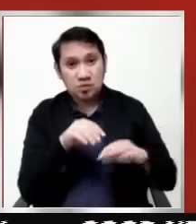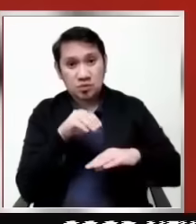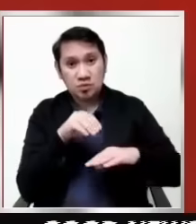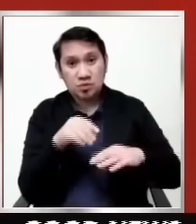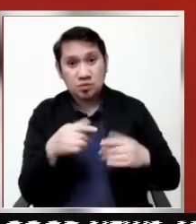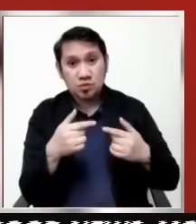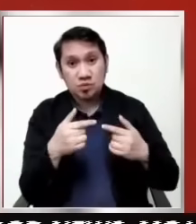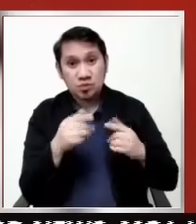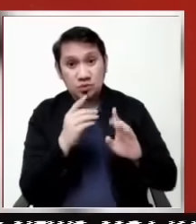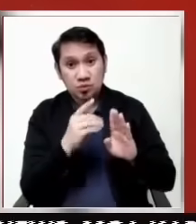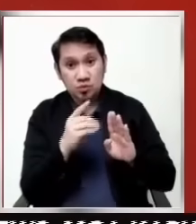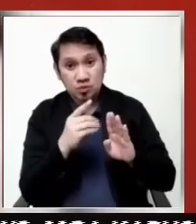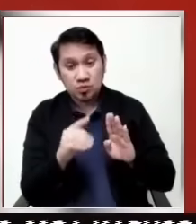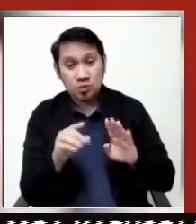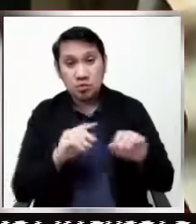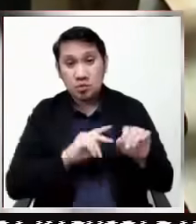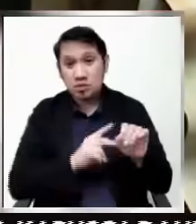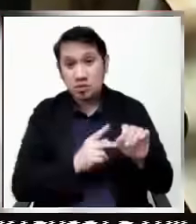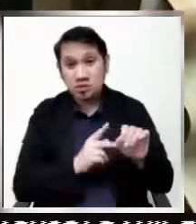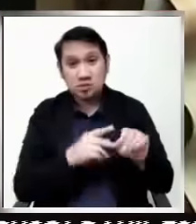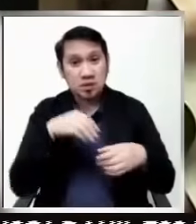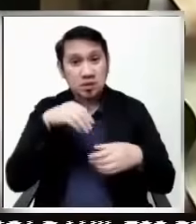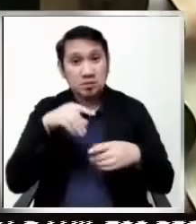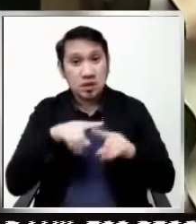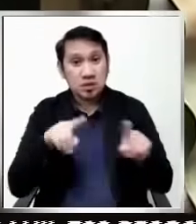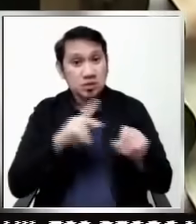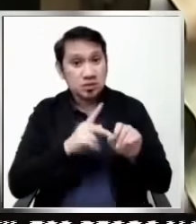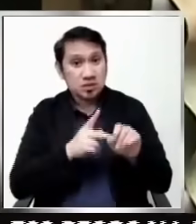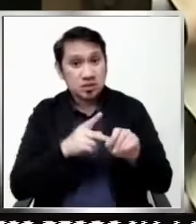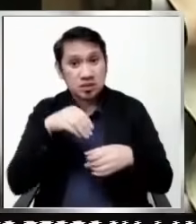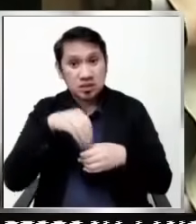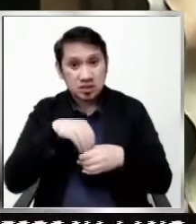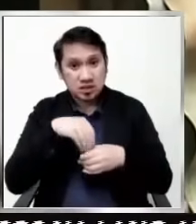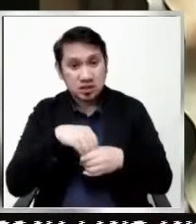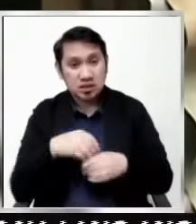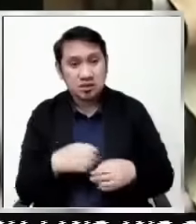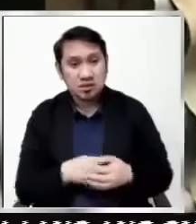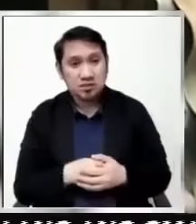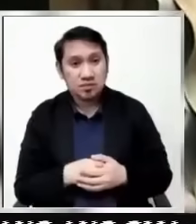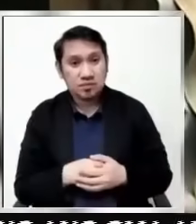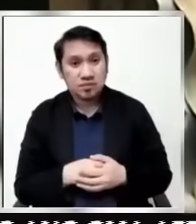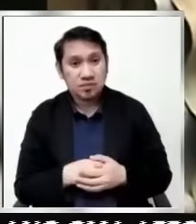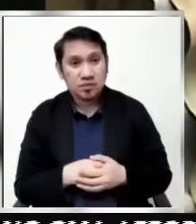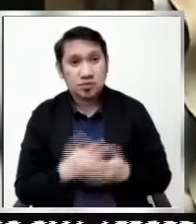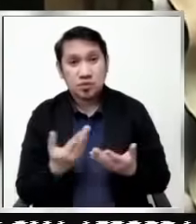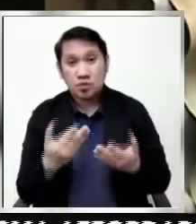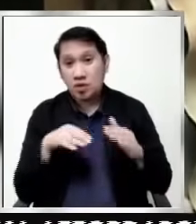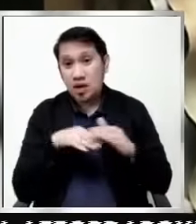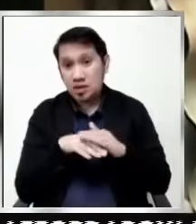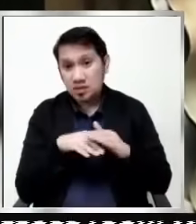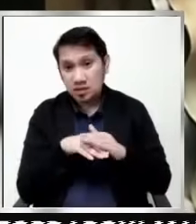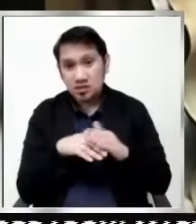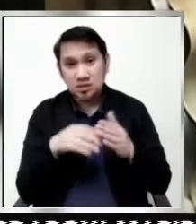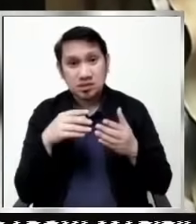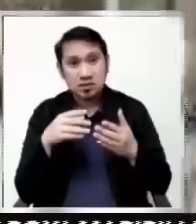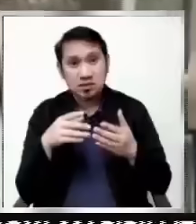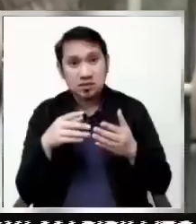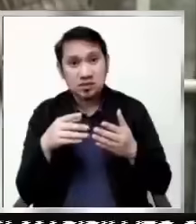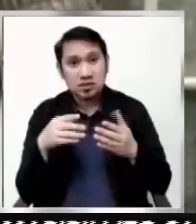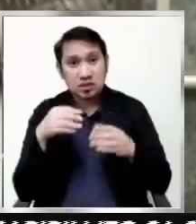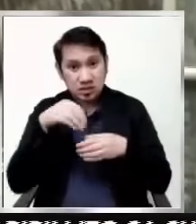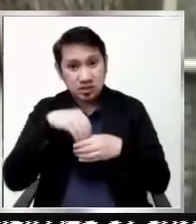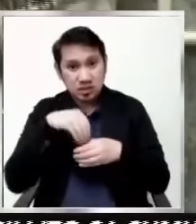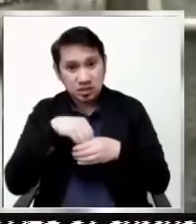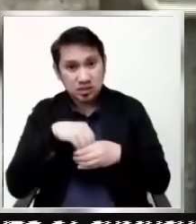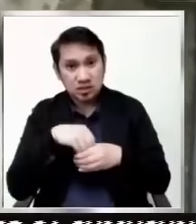Susan niya nasa loob pag may tao sa loob So yung access sa loob din then Nakita